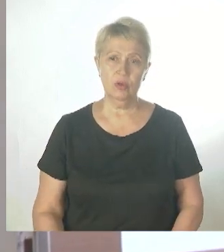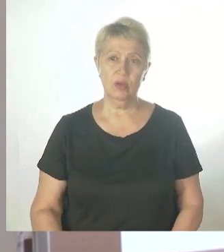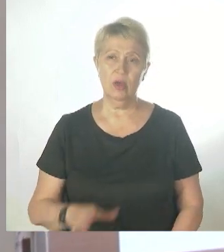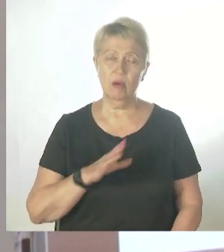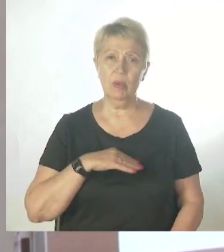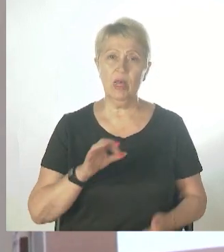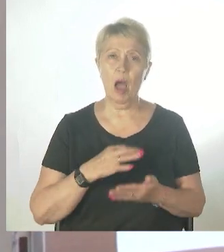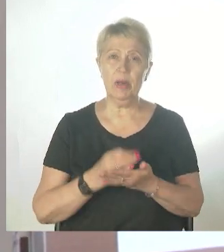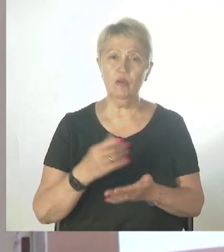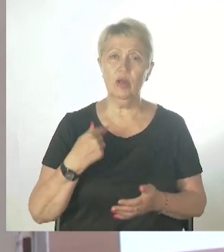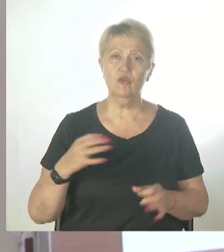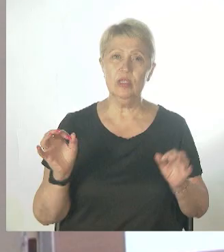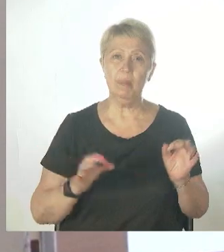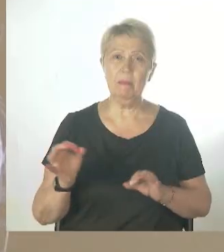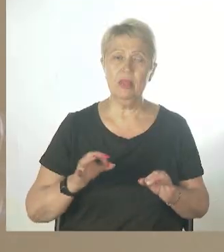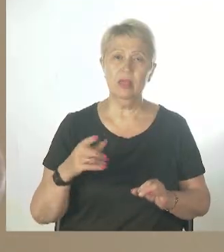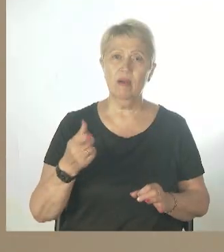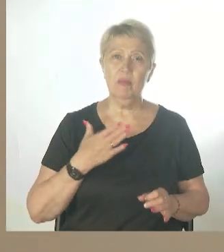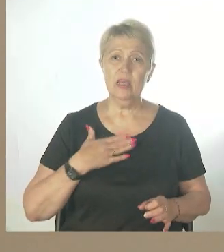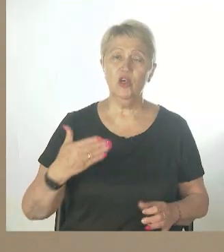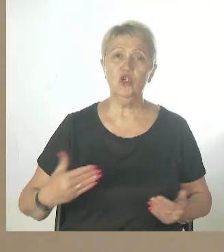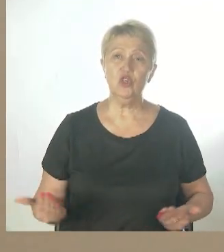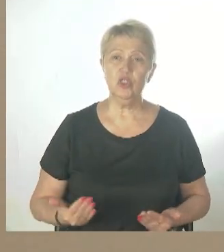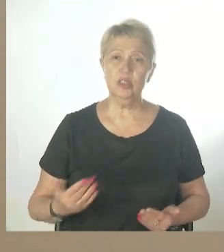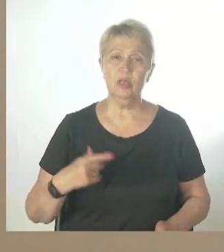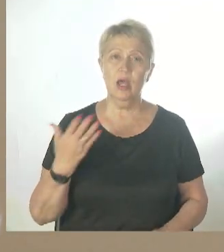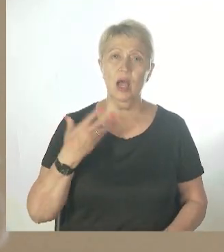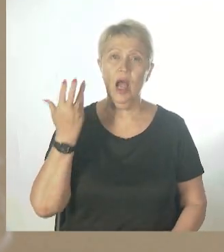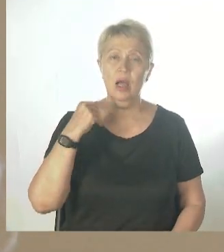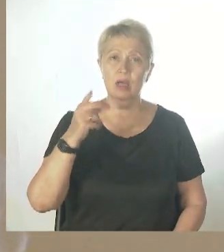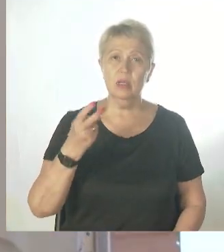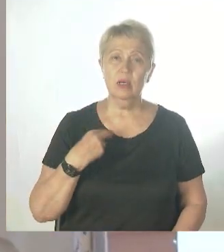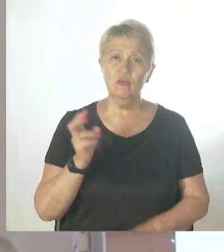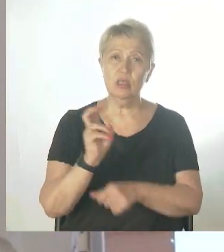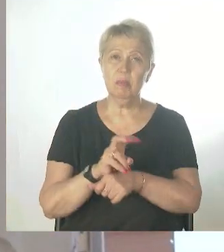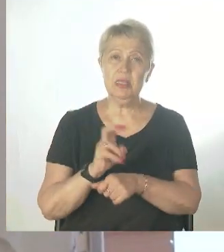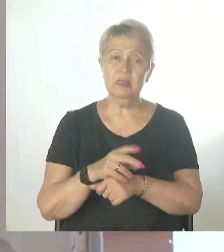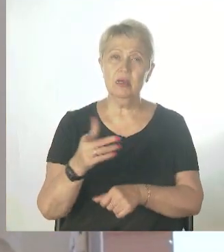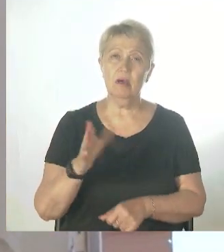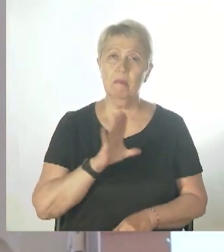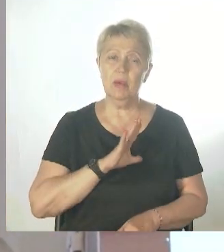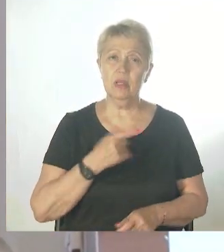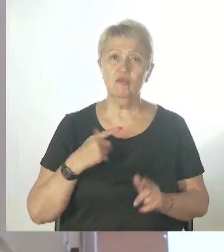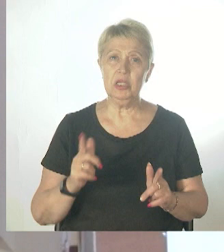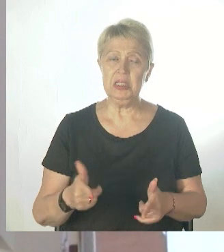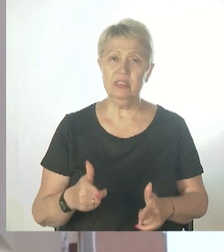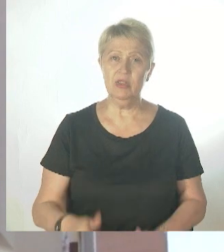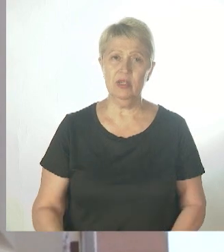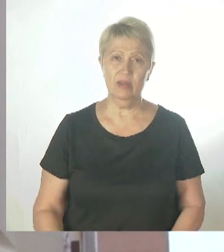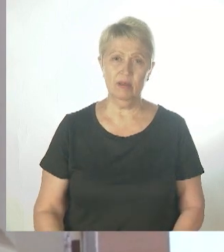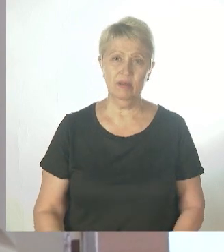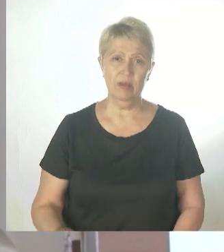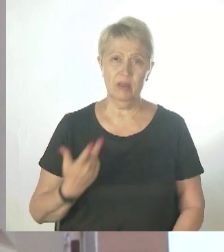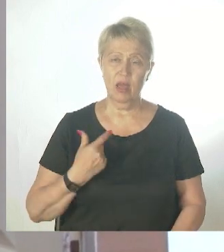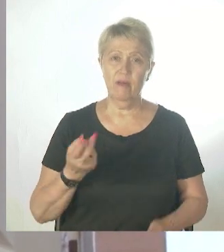определенный момент в моей жизни, когда благодать посетила, и действительно я